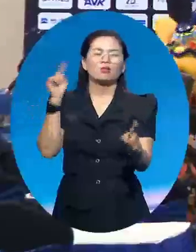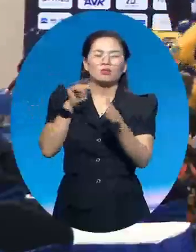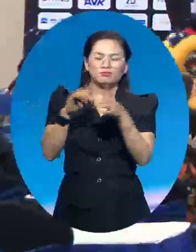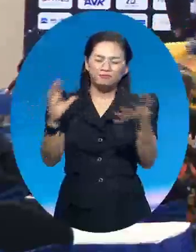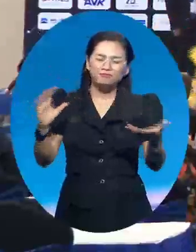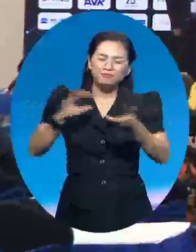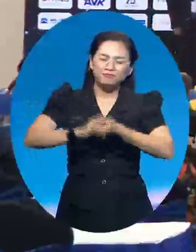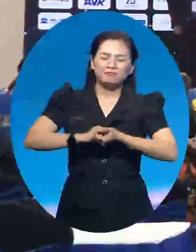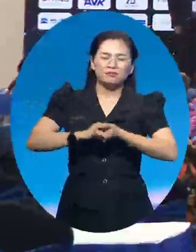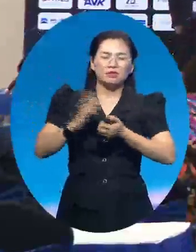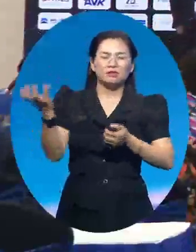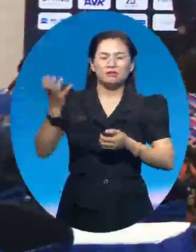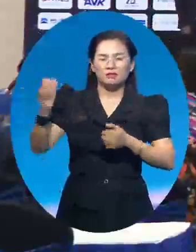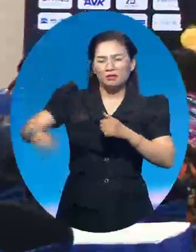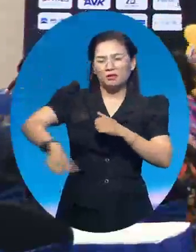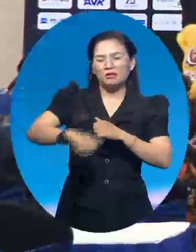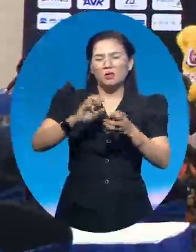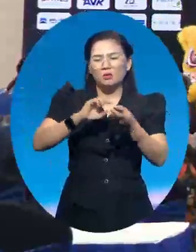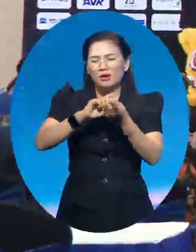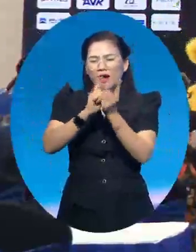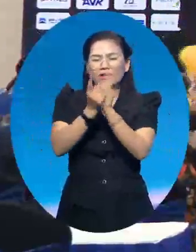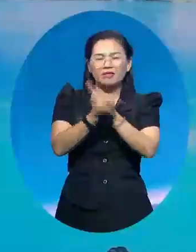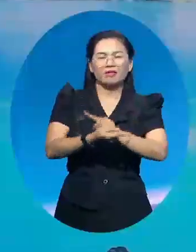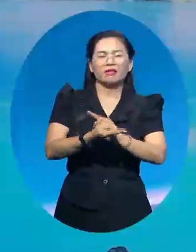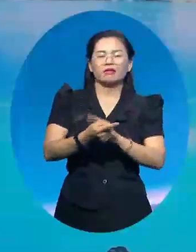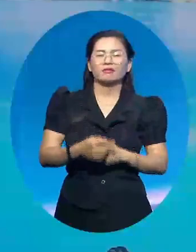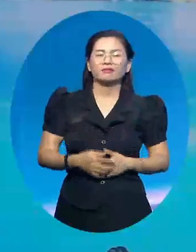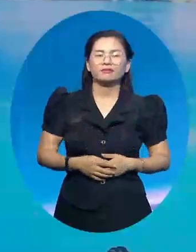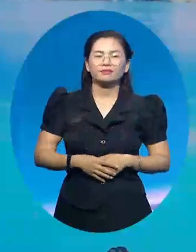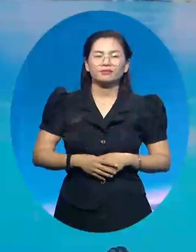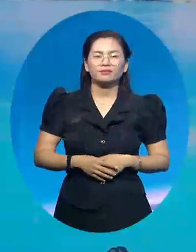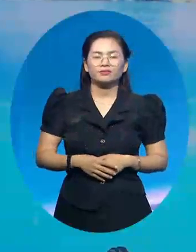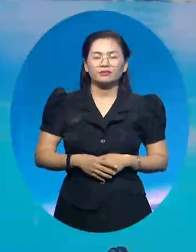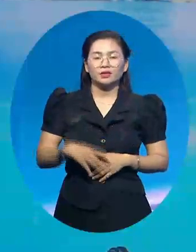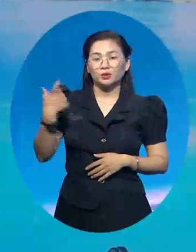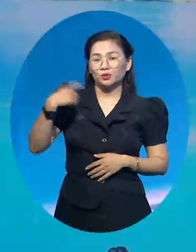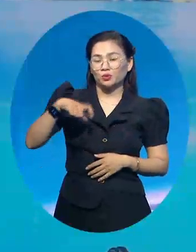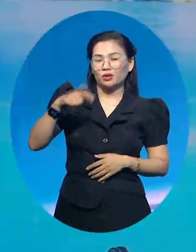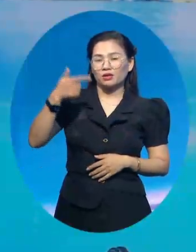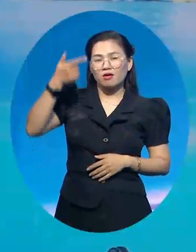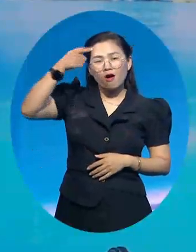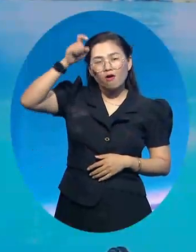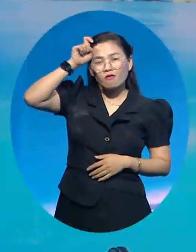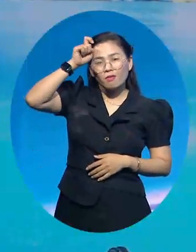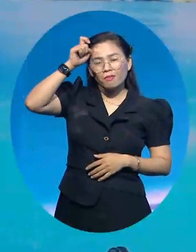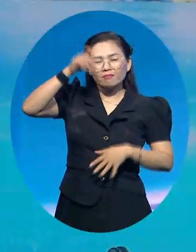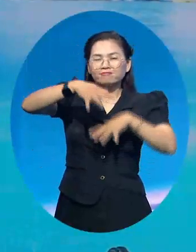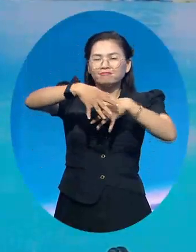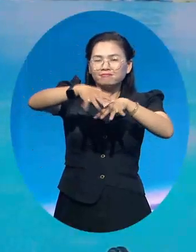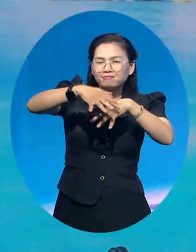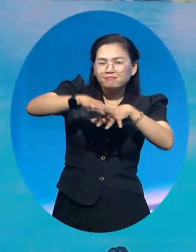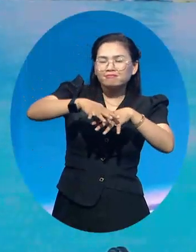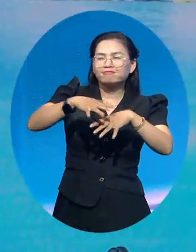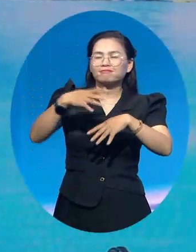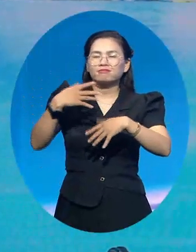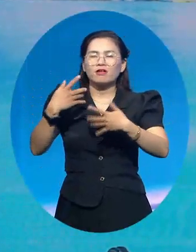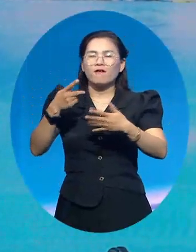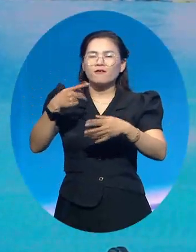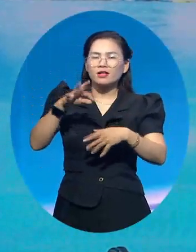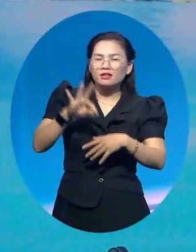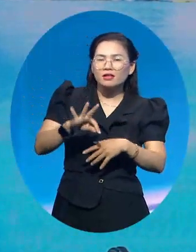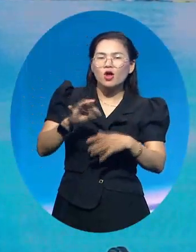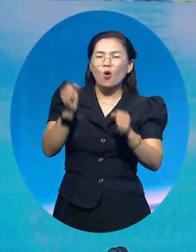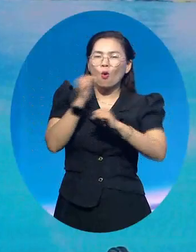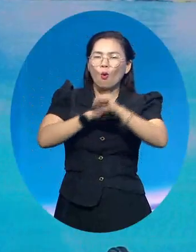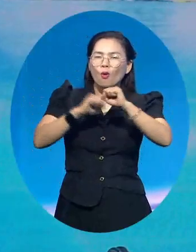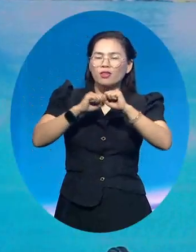một ngành nước được cải thiện và phát triển bền vững. Quận Gò Vấp vừa tổ chức lễ diễu hành biểu dương lực lượng phương tiện và hội thao